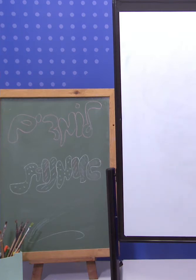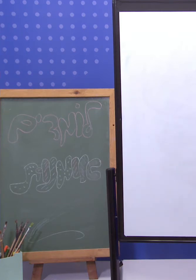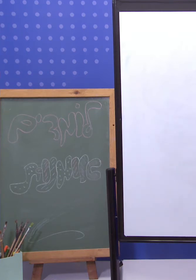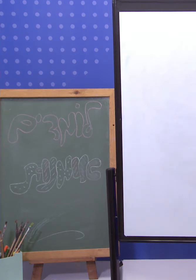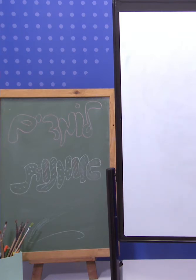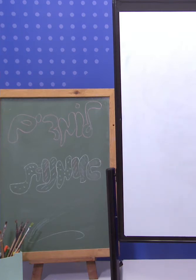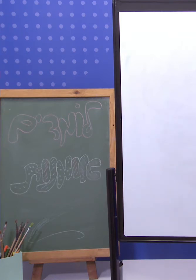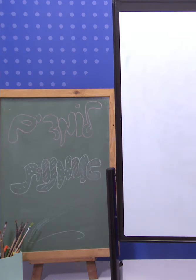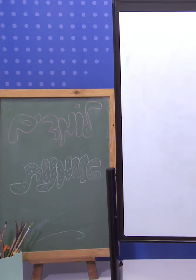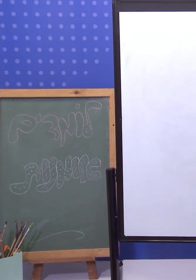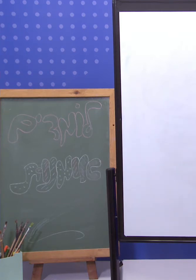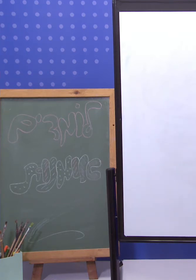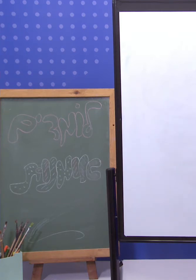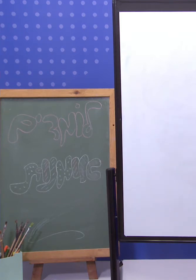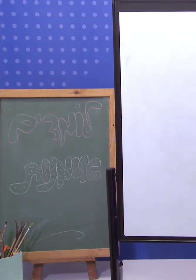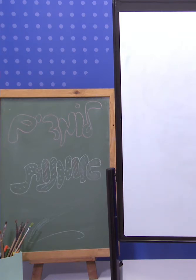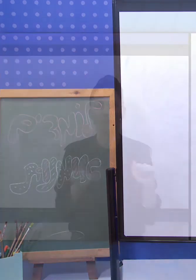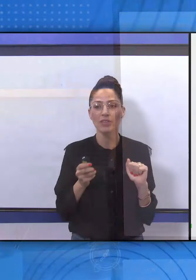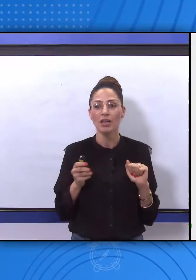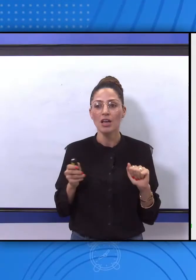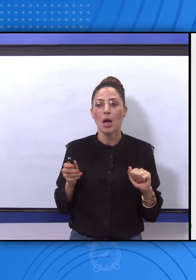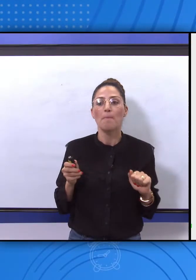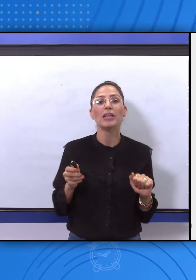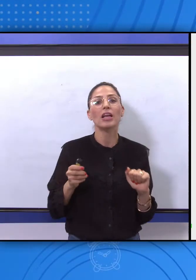קדמי שהבאת לנו את המנדלות היפות שלך לעולם.